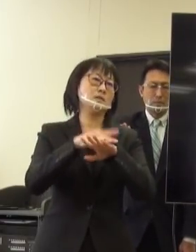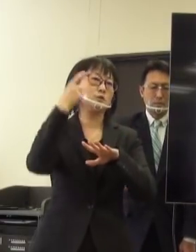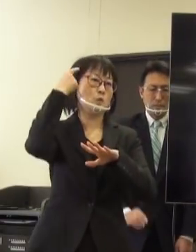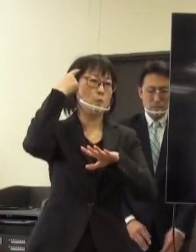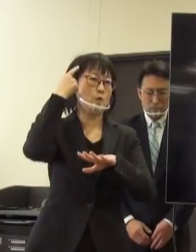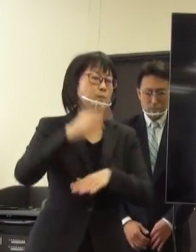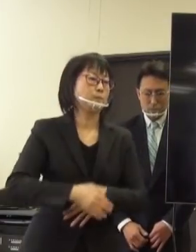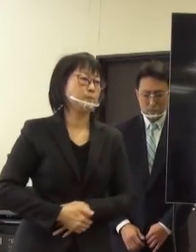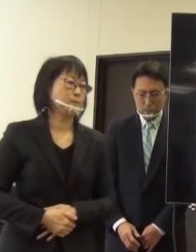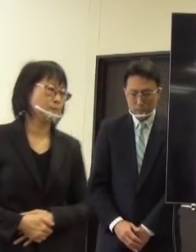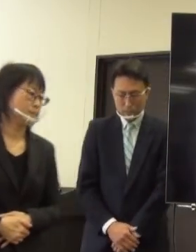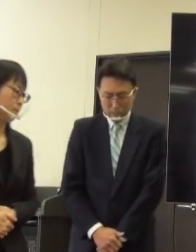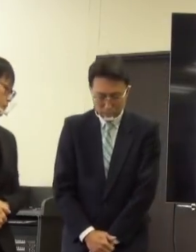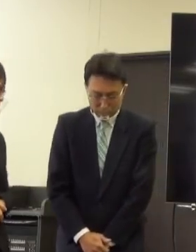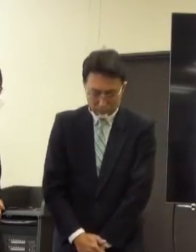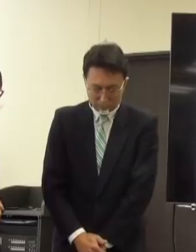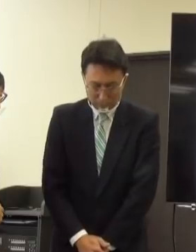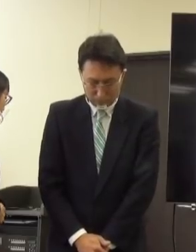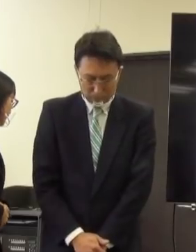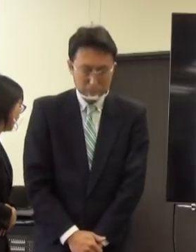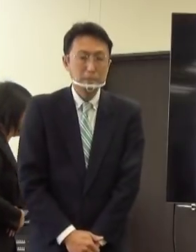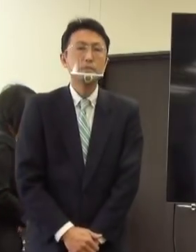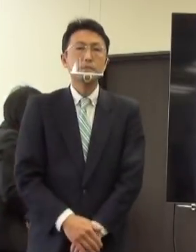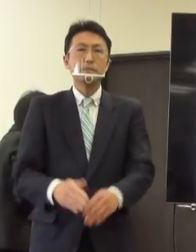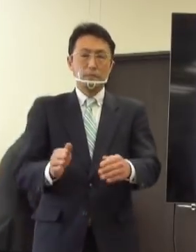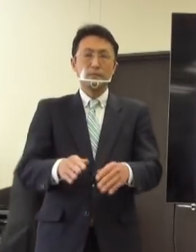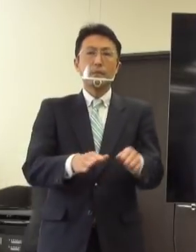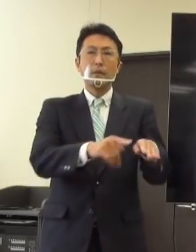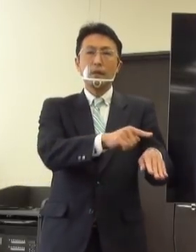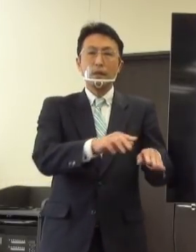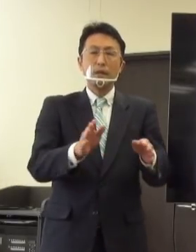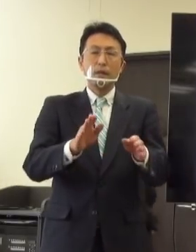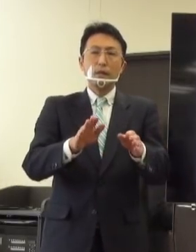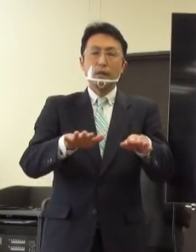ますけれども、病床の逼迫程度です。